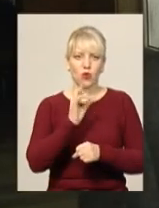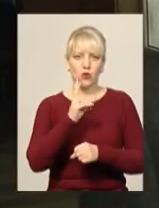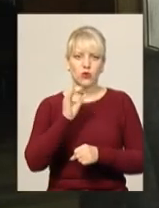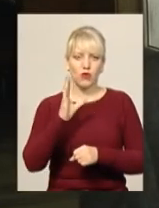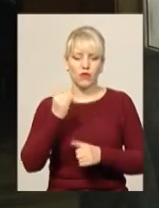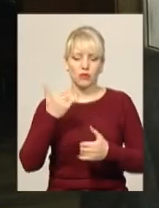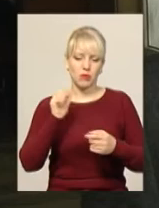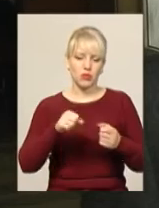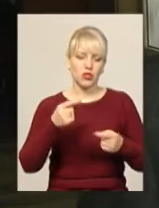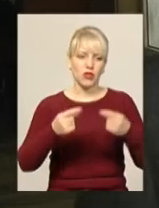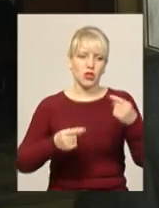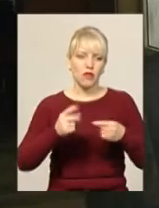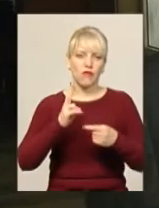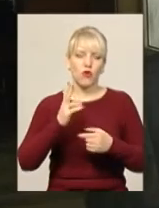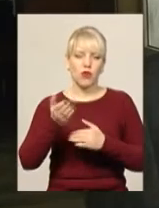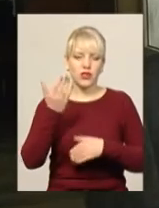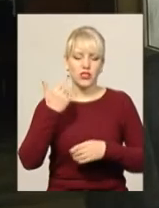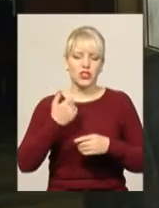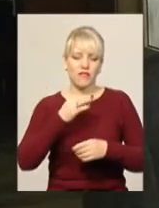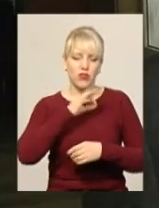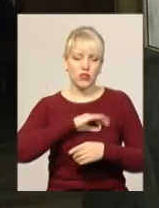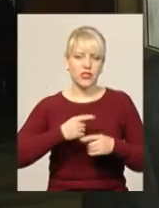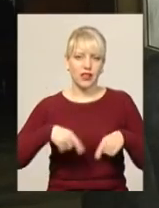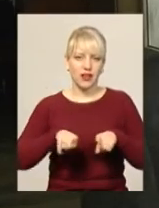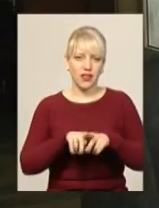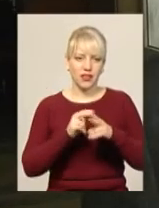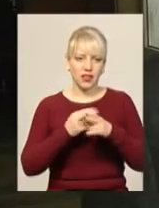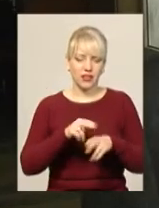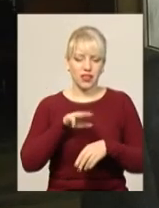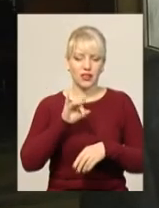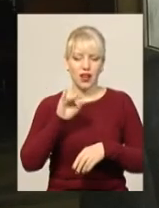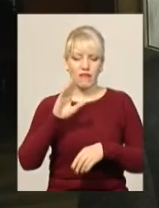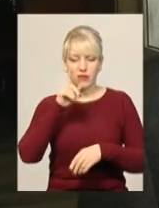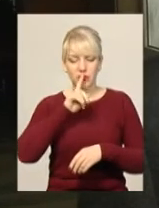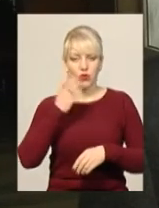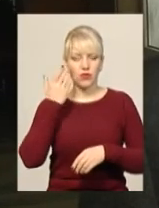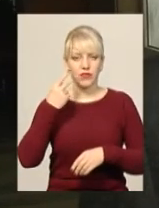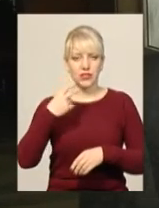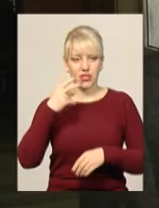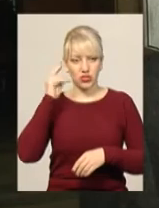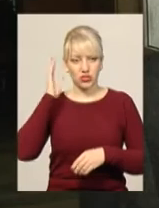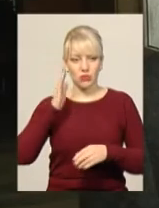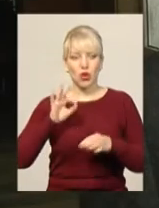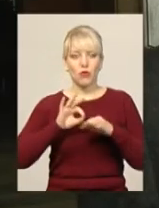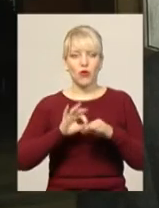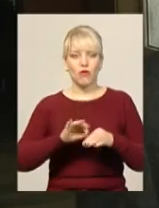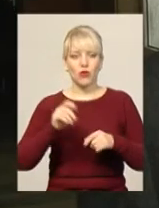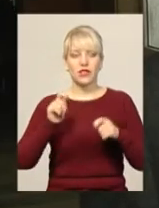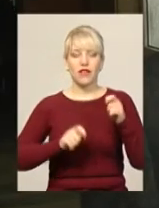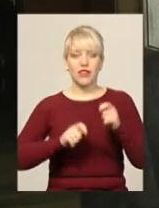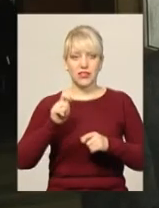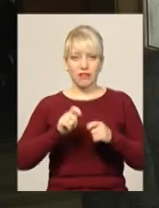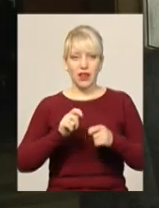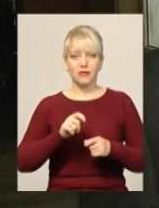раніше була використана ця техніка. Пізніше, вже в травні місяці, коли в нас в 20-х часів буде проводитись гончарний